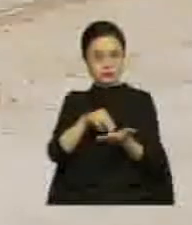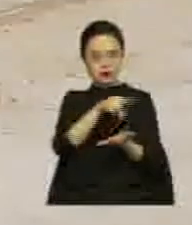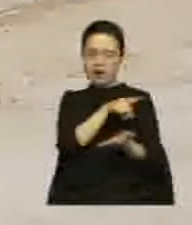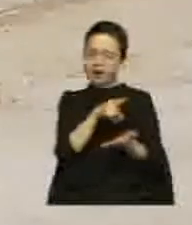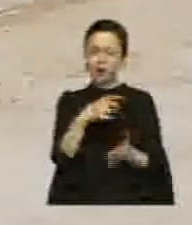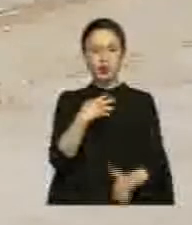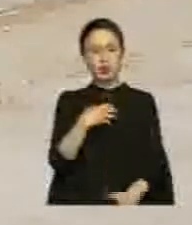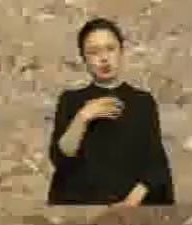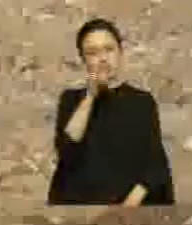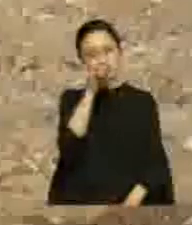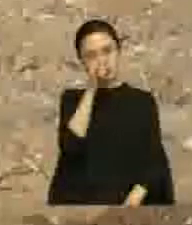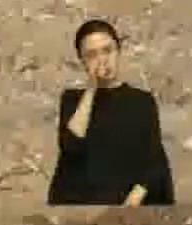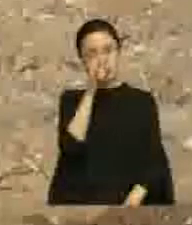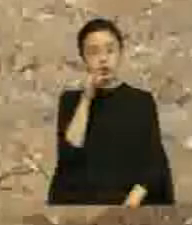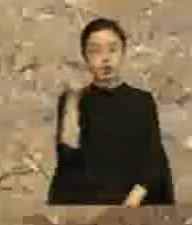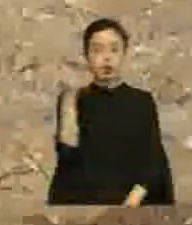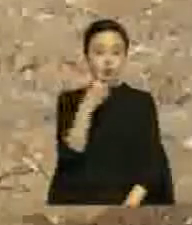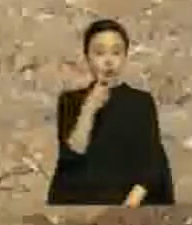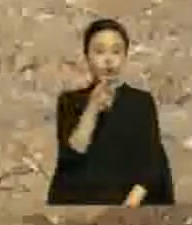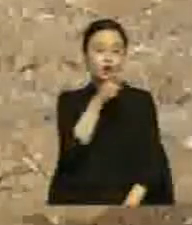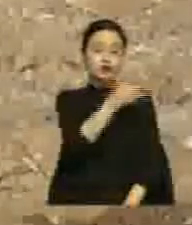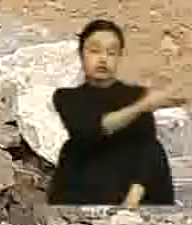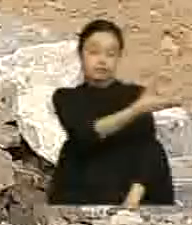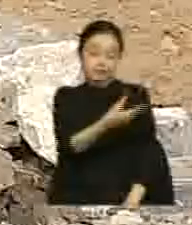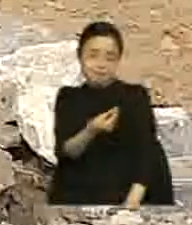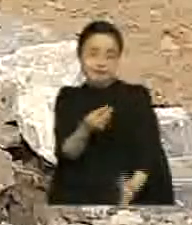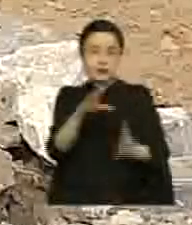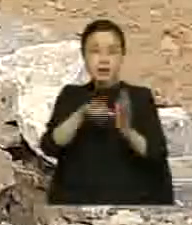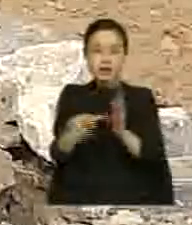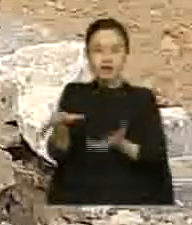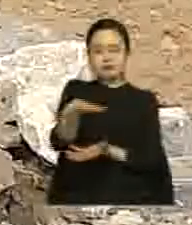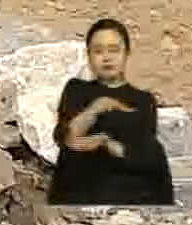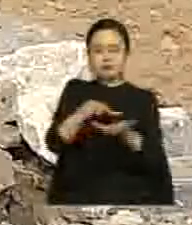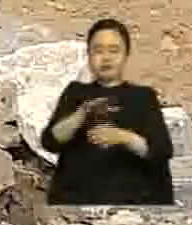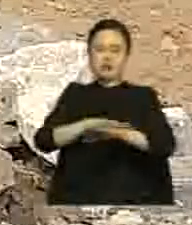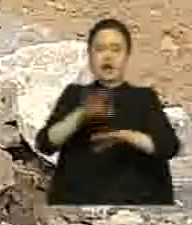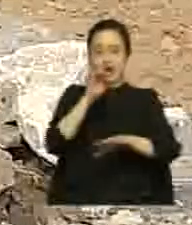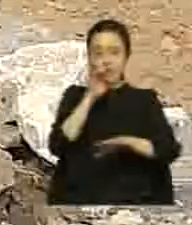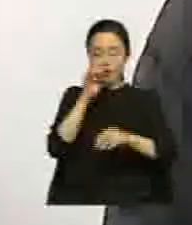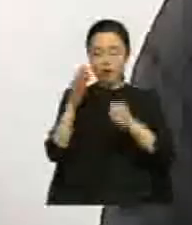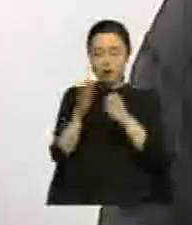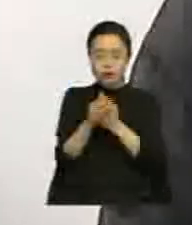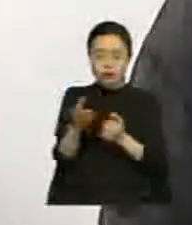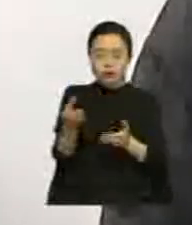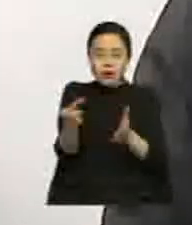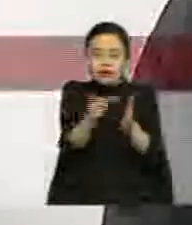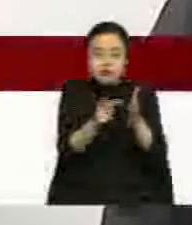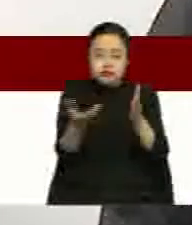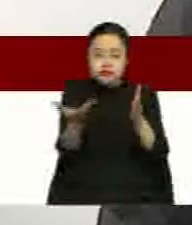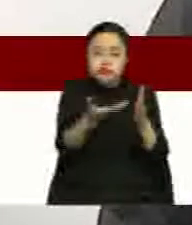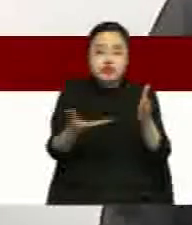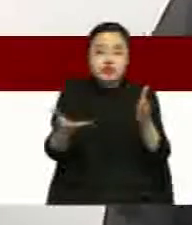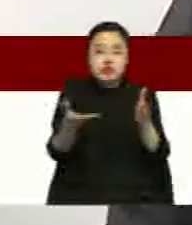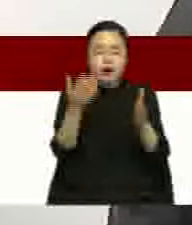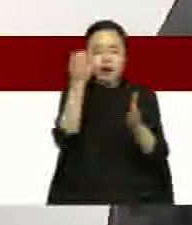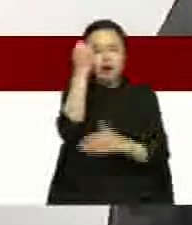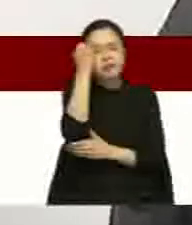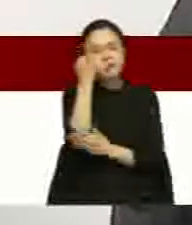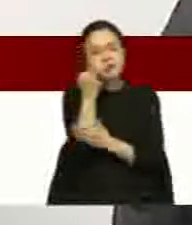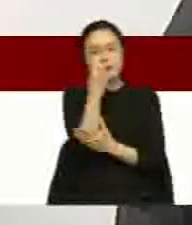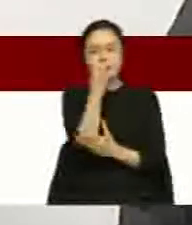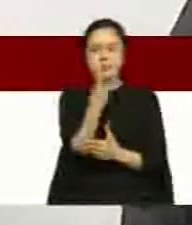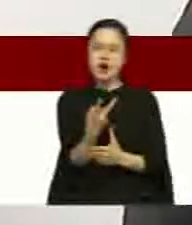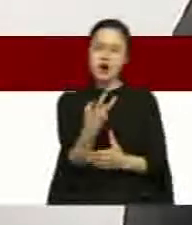결국 물순환이 안 돼 악취 등 2차 피해까지 발생할 수 있다고 지적합니다. 지금 LH에서 제시한 안은